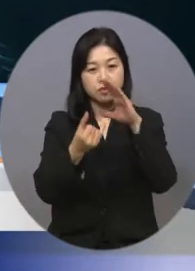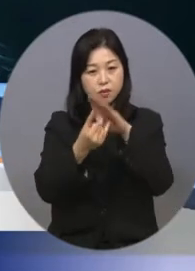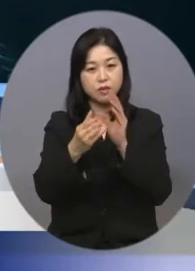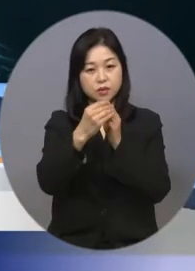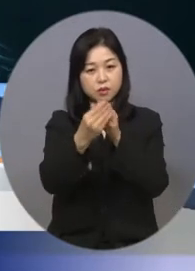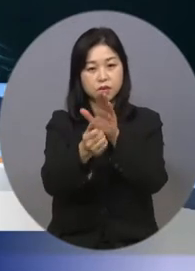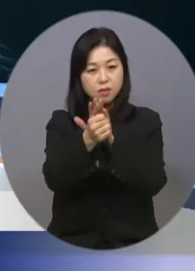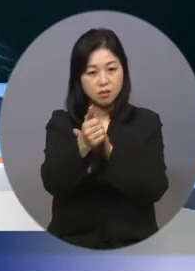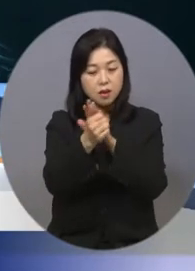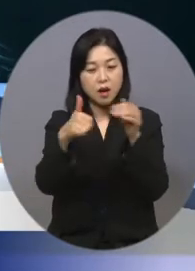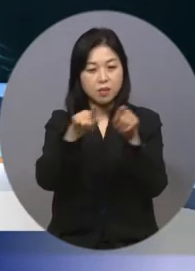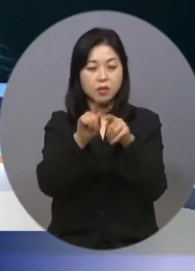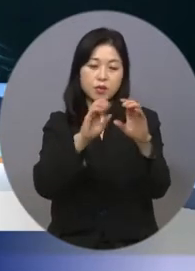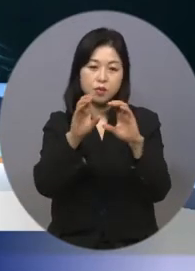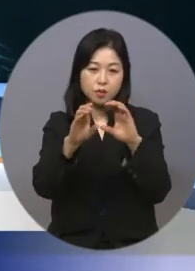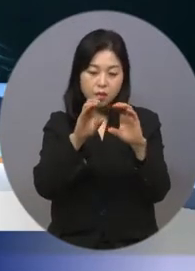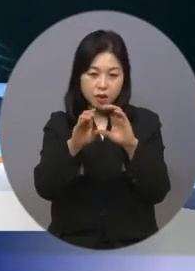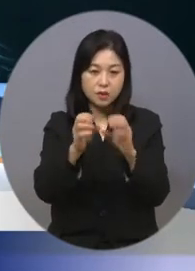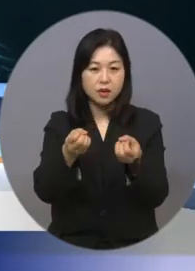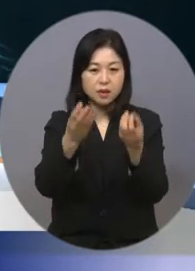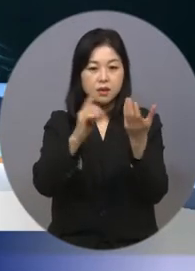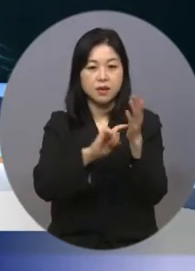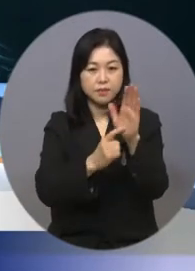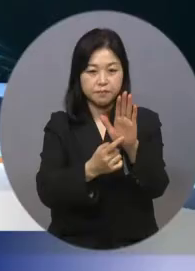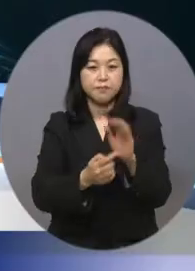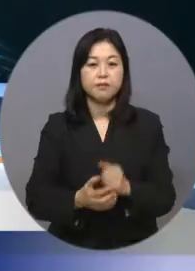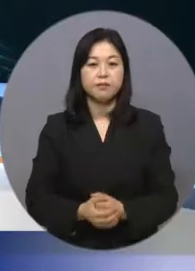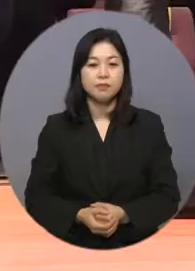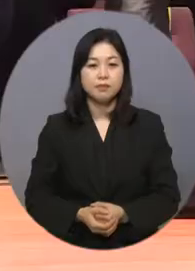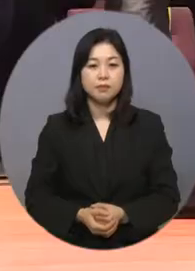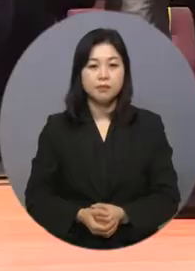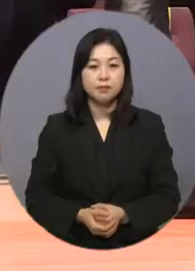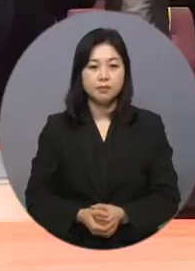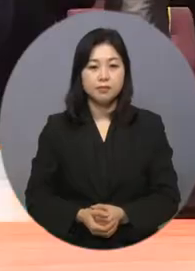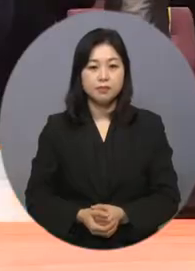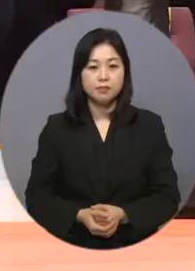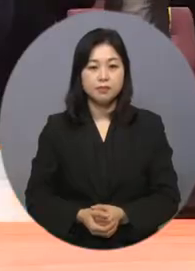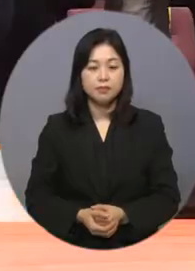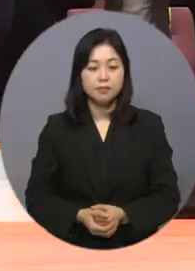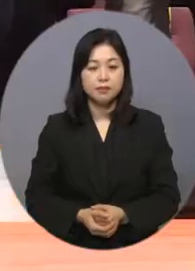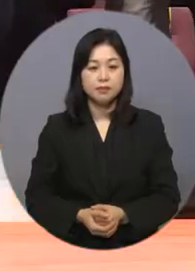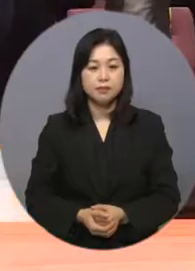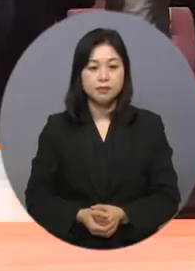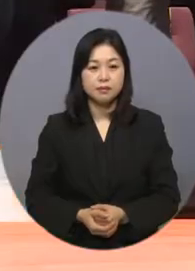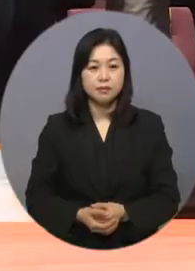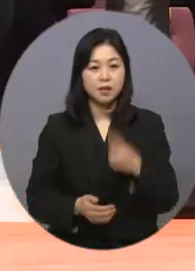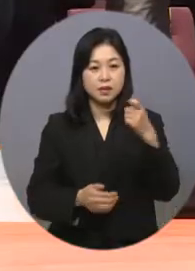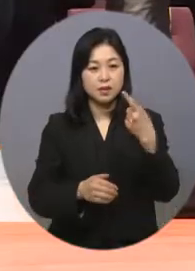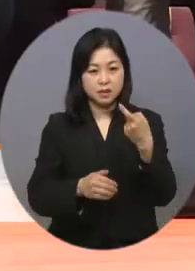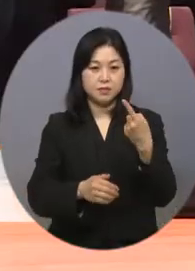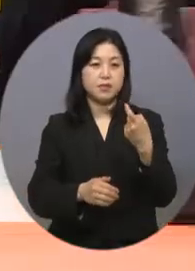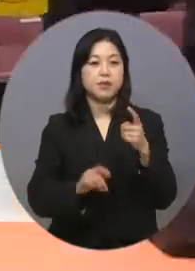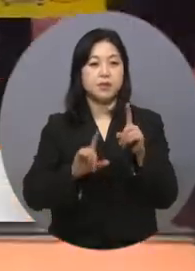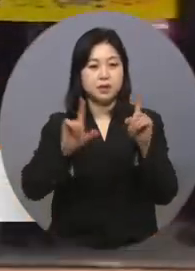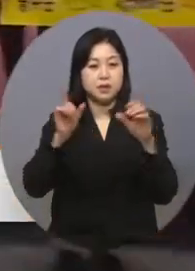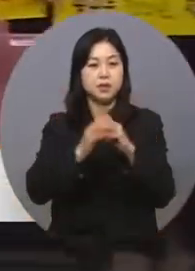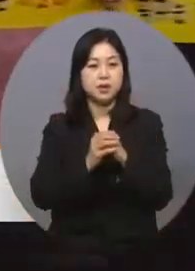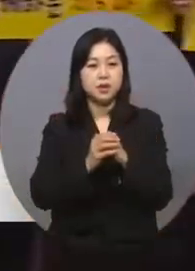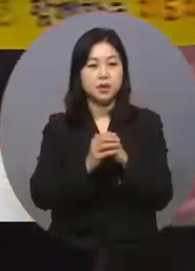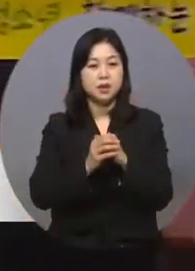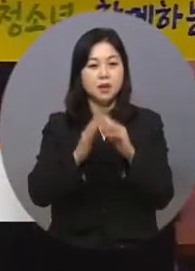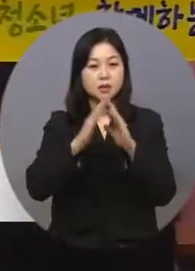격려하고 함께 소통하는 자리가 마련됐습니다. 지난 11일 전남도 청소년